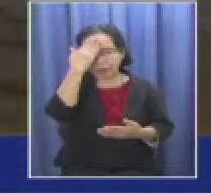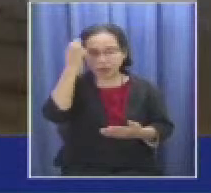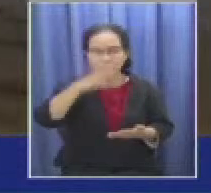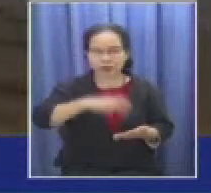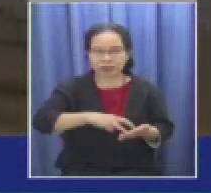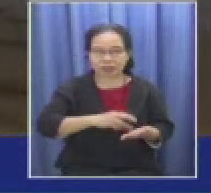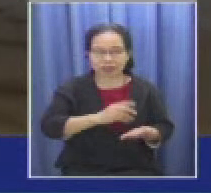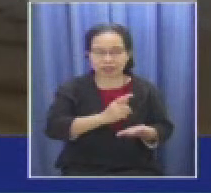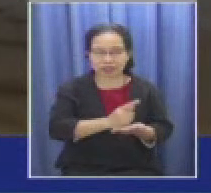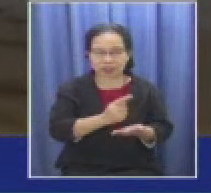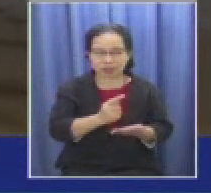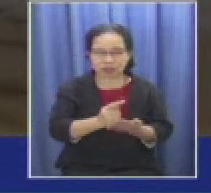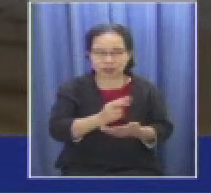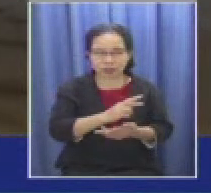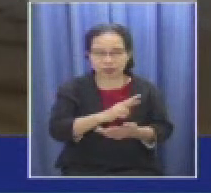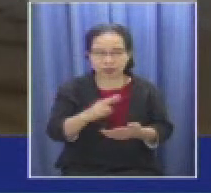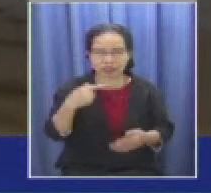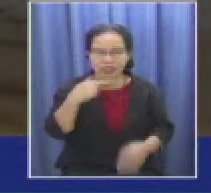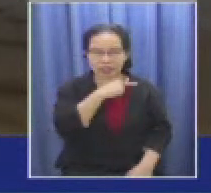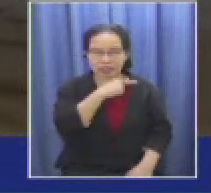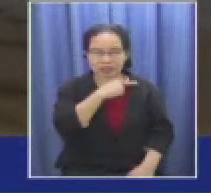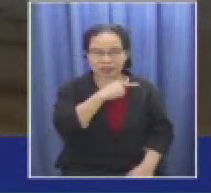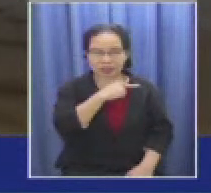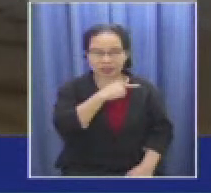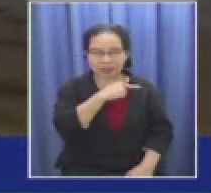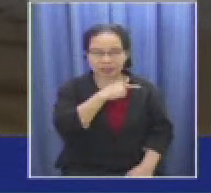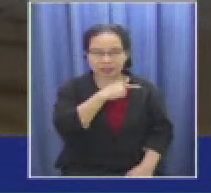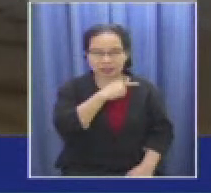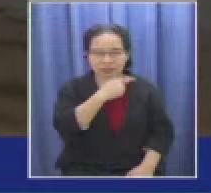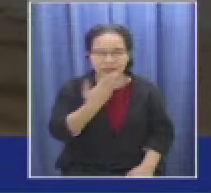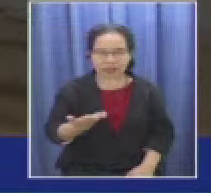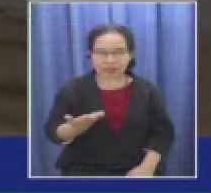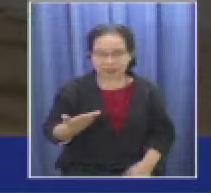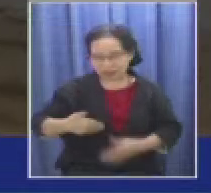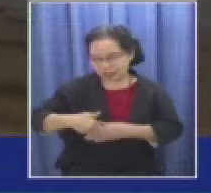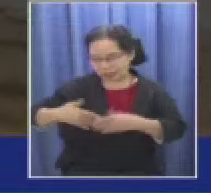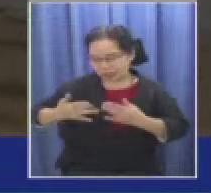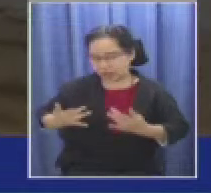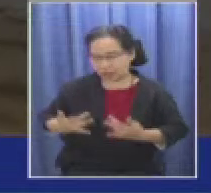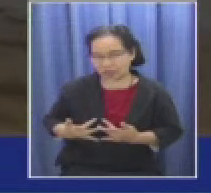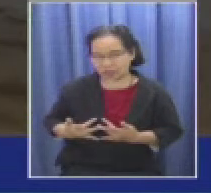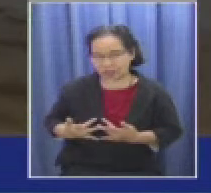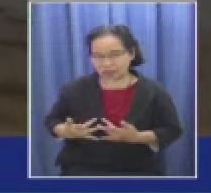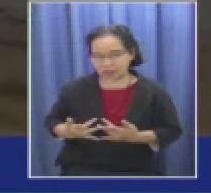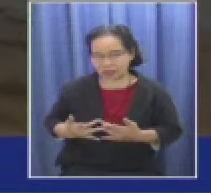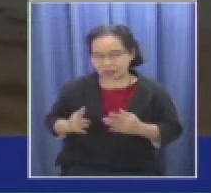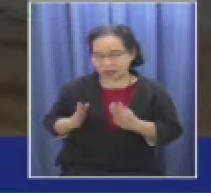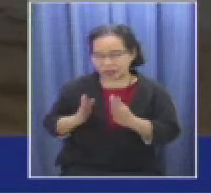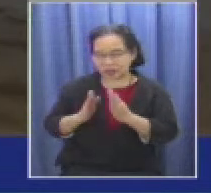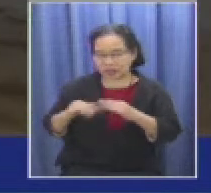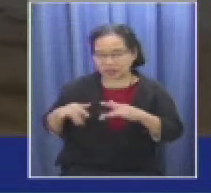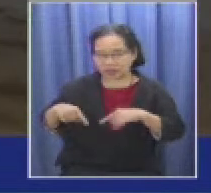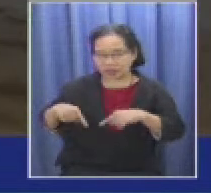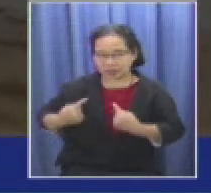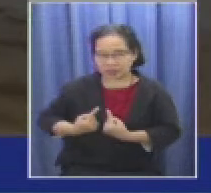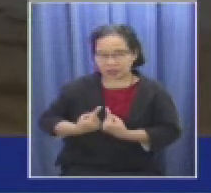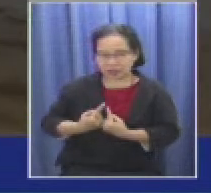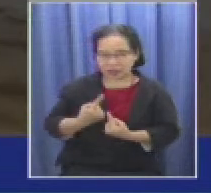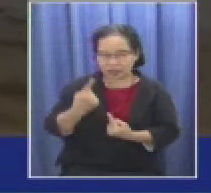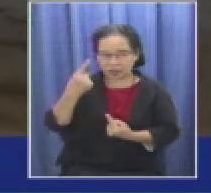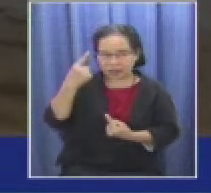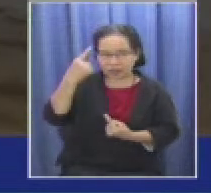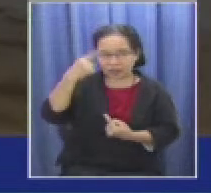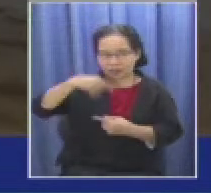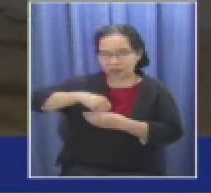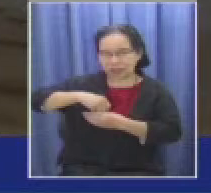fa wo kunu ne wo anasa wo yere akyi wo bɔ adwaman na wo yakɔbɔ mpaye ma Nyankopɔn Twerɛ Kronkron sɛ akoma mu na